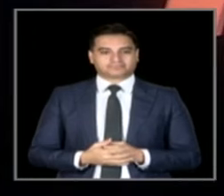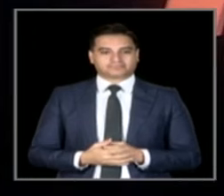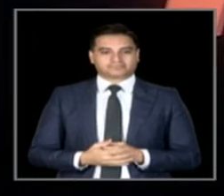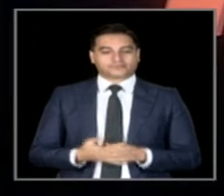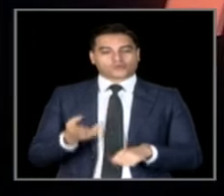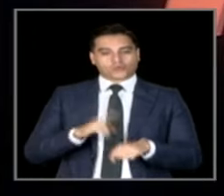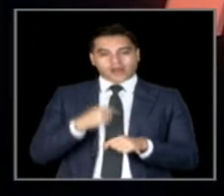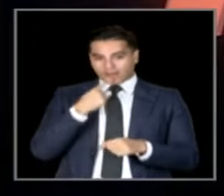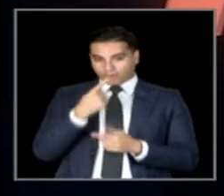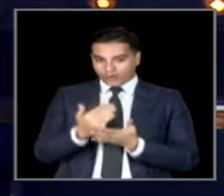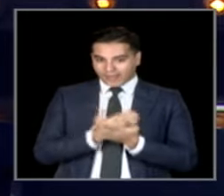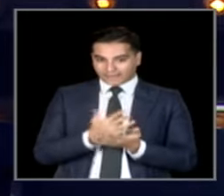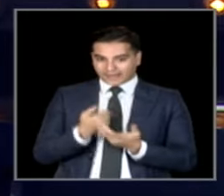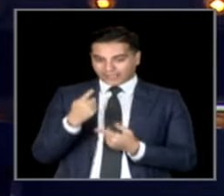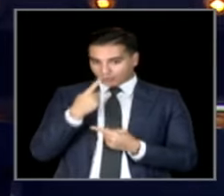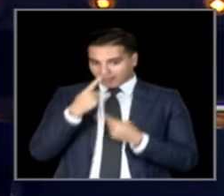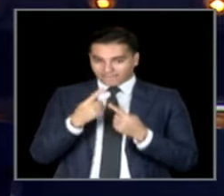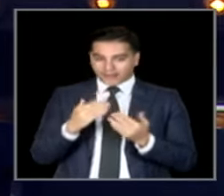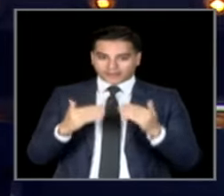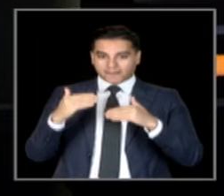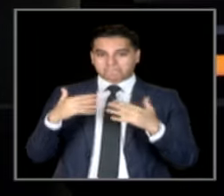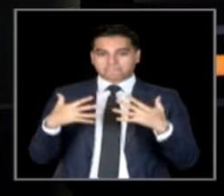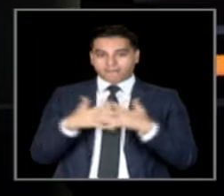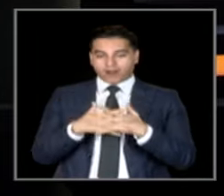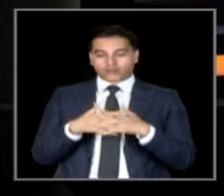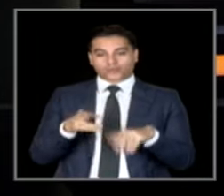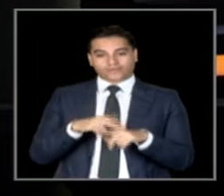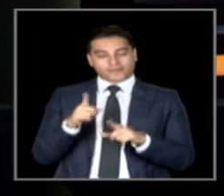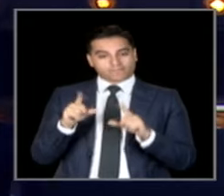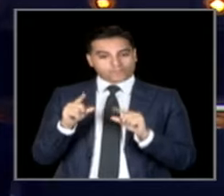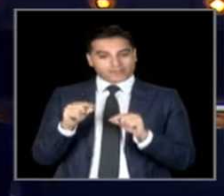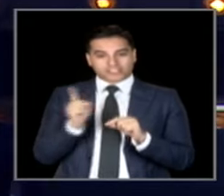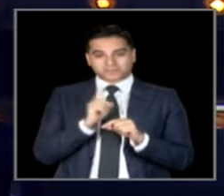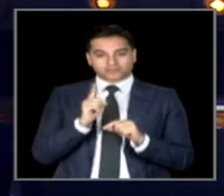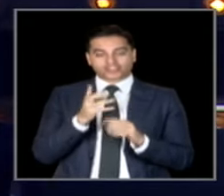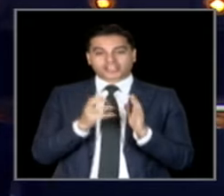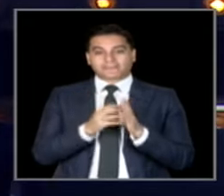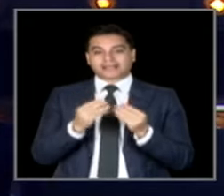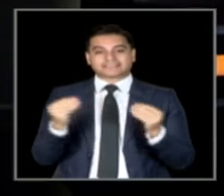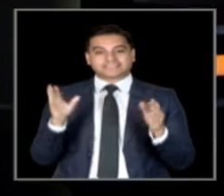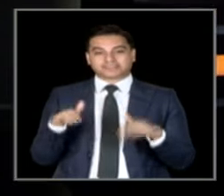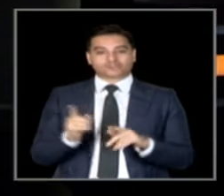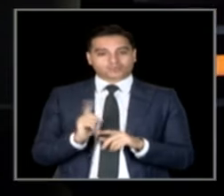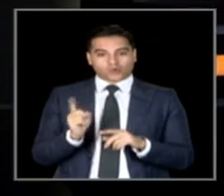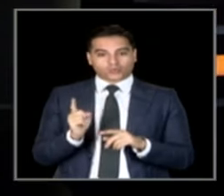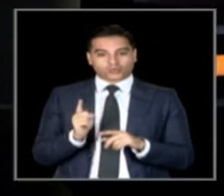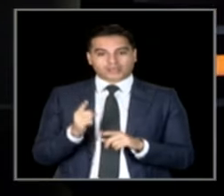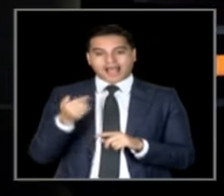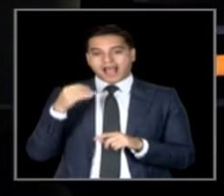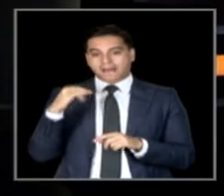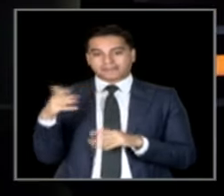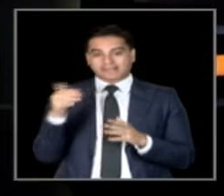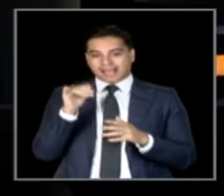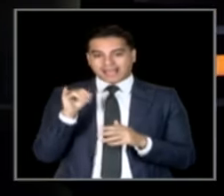هو ده اللي كنت لسه بقوله، إن أنتوا بتكملوا بعض كفريق، ودي ميزة مش موجودة في جامعات كتير. الحمد لله. أحمد